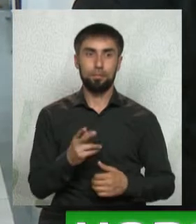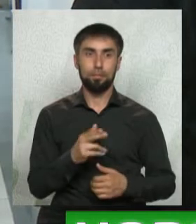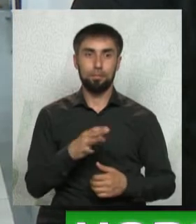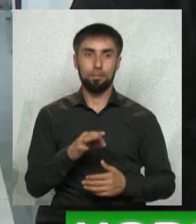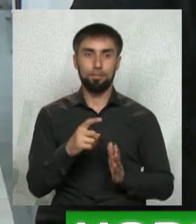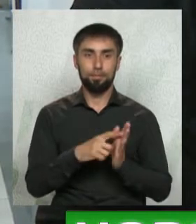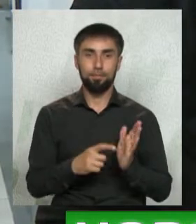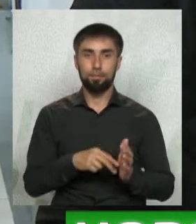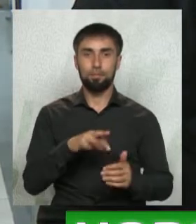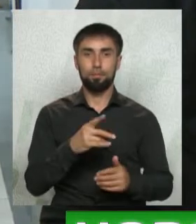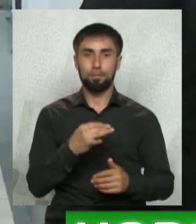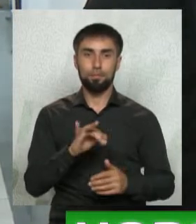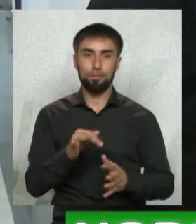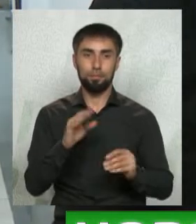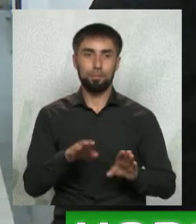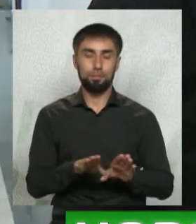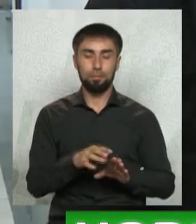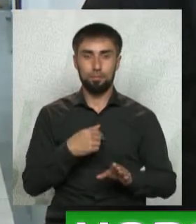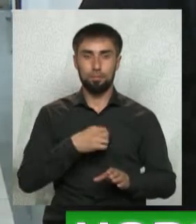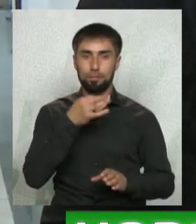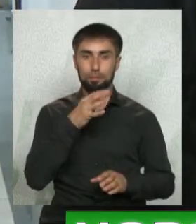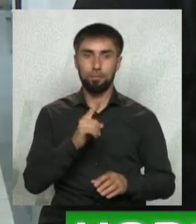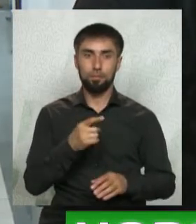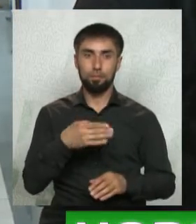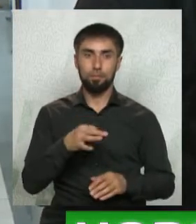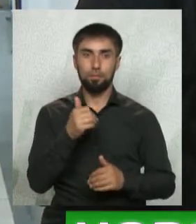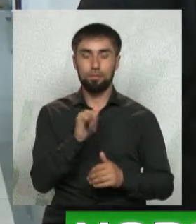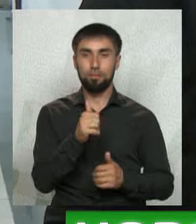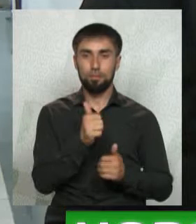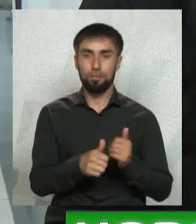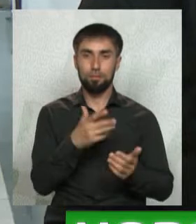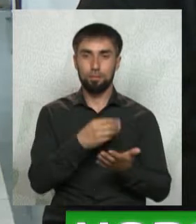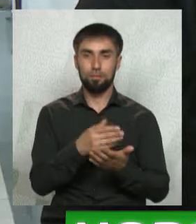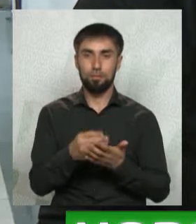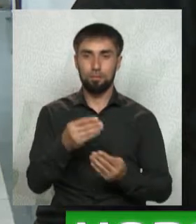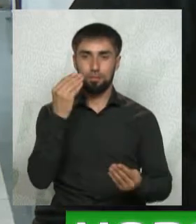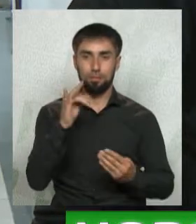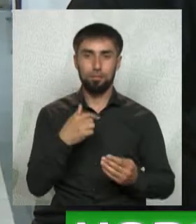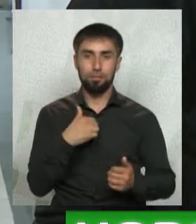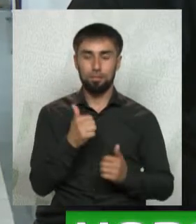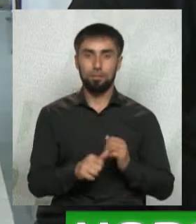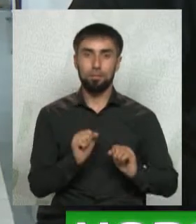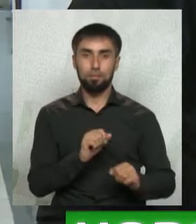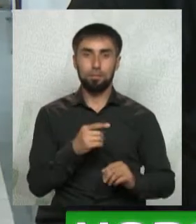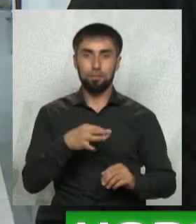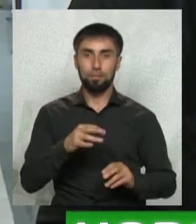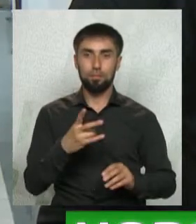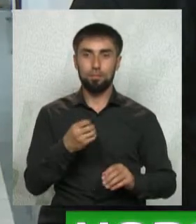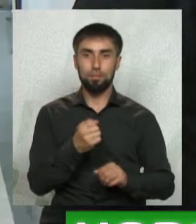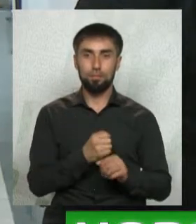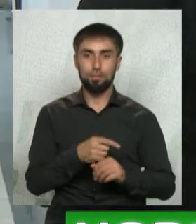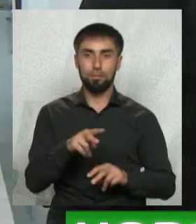темы, да, позиции и все такое. И мне это понравилось, потому что у каждого личное мнение, и мы всегда это отстаиваем. Почему бы это не сделать с